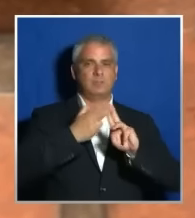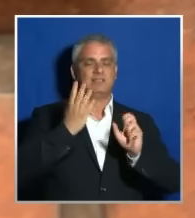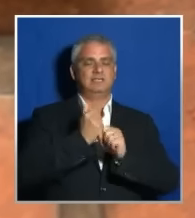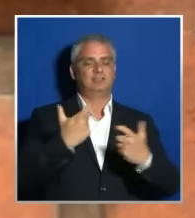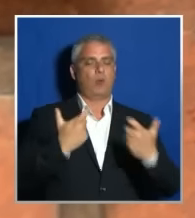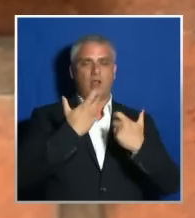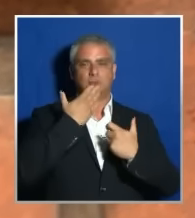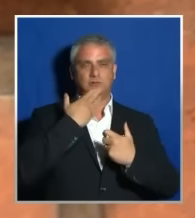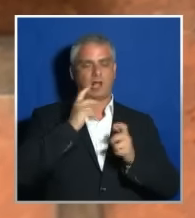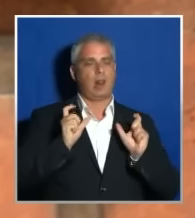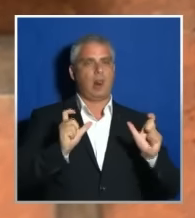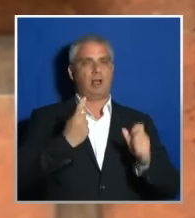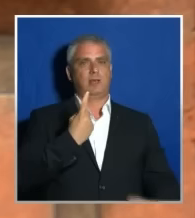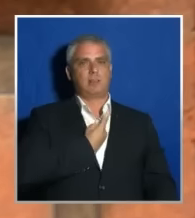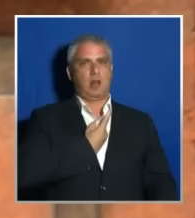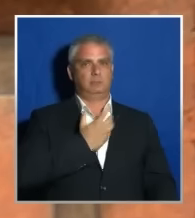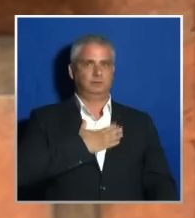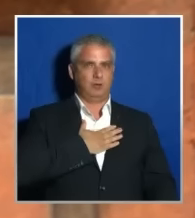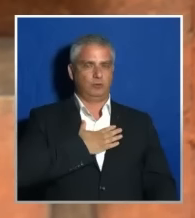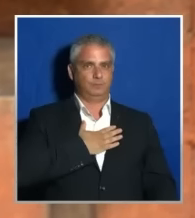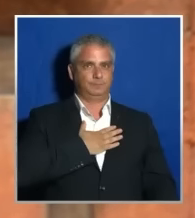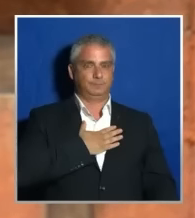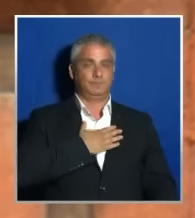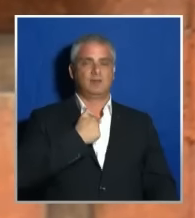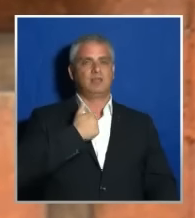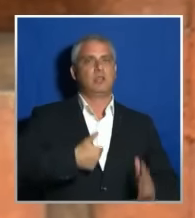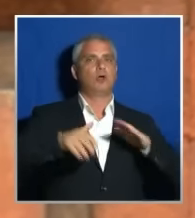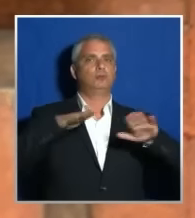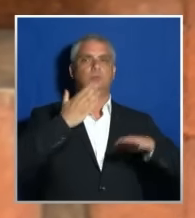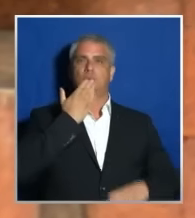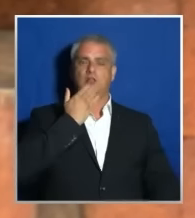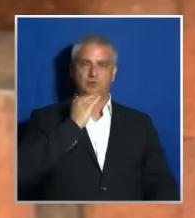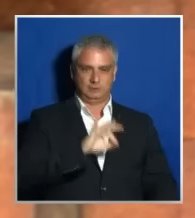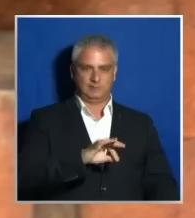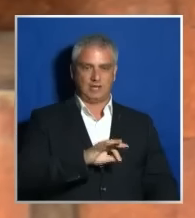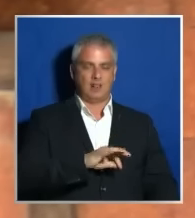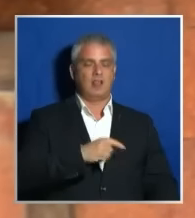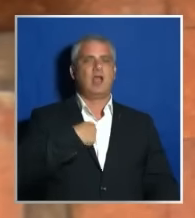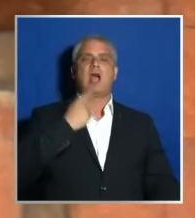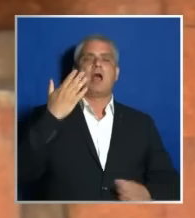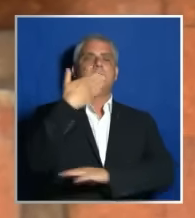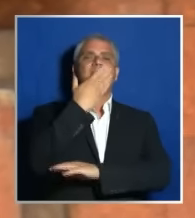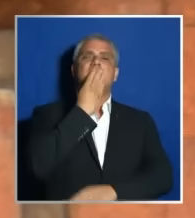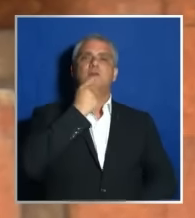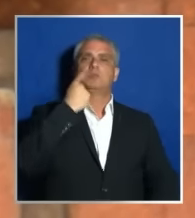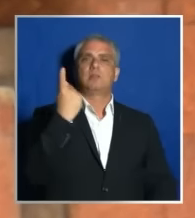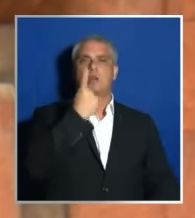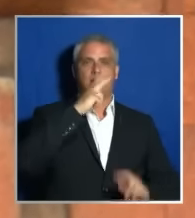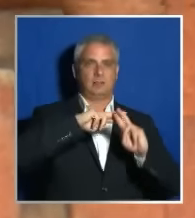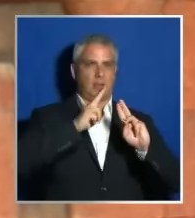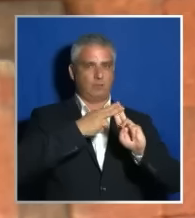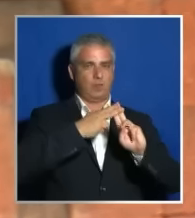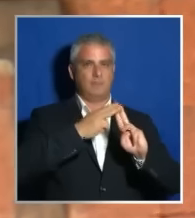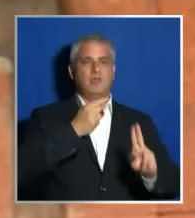stop Israel from defending itself. As the Prime Minister of Israel, the one and only Jewish state,